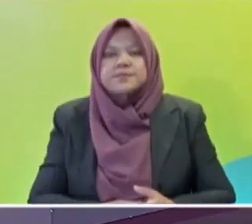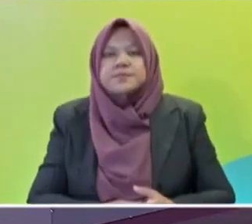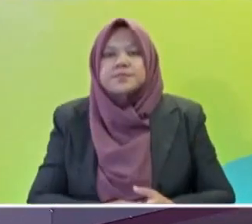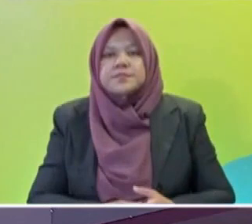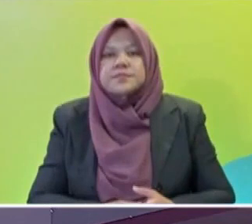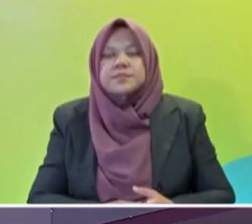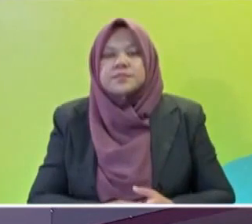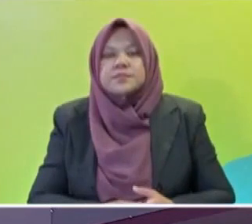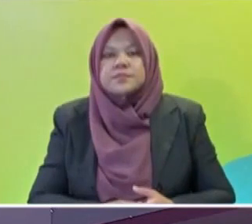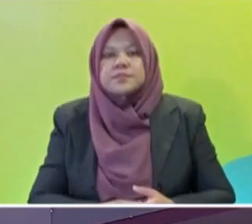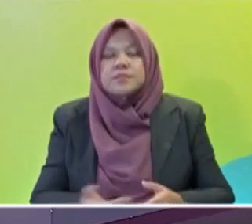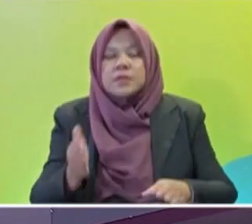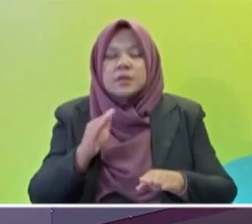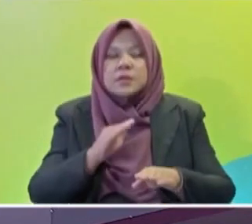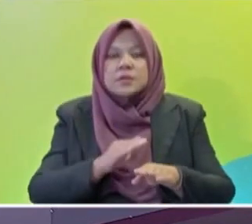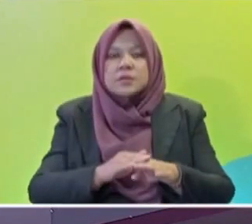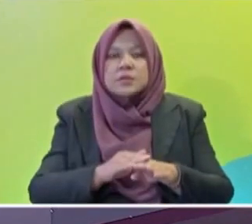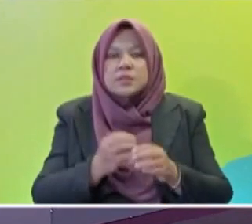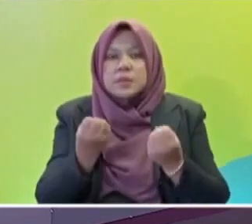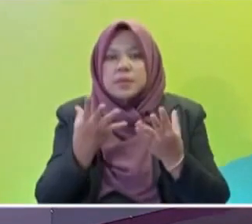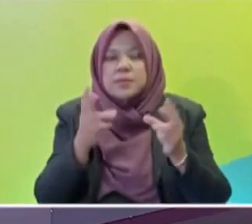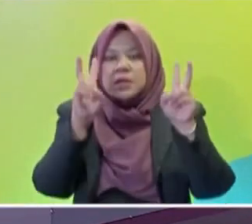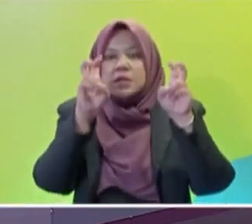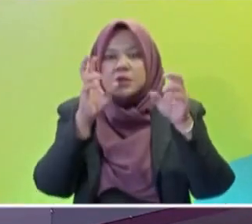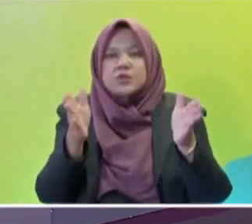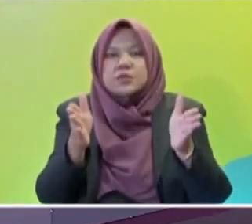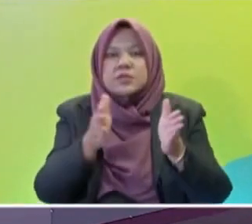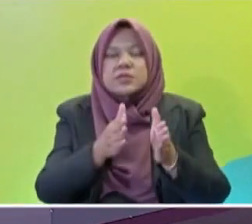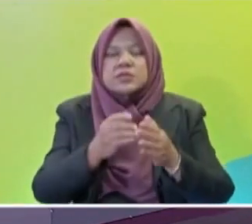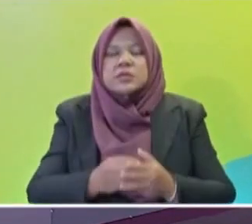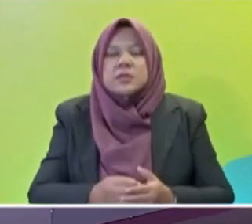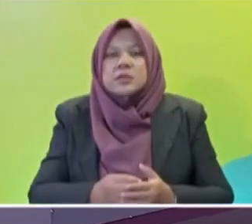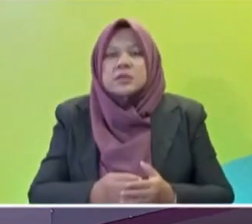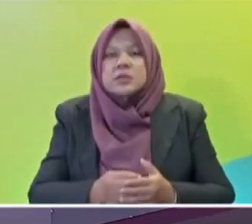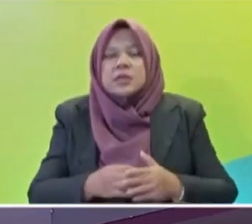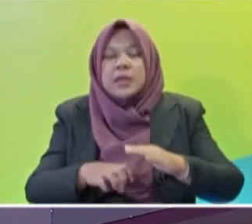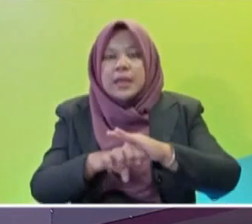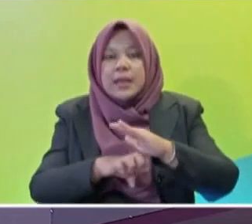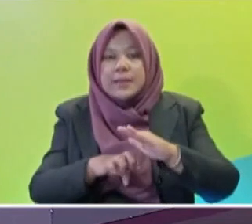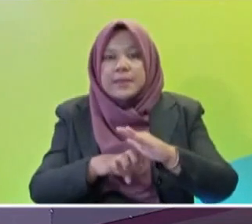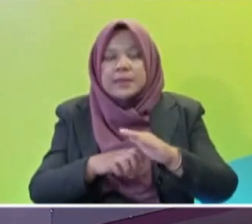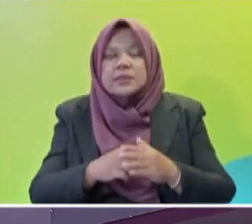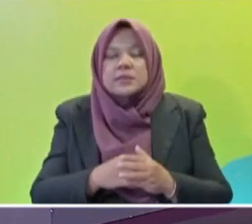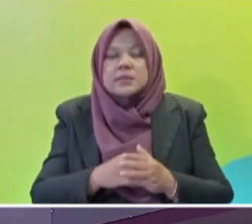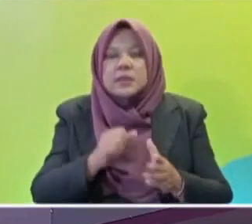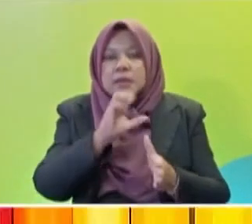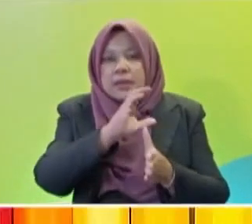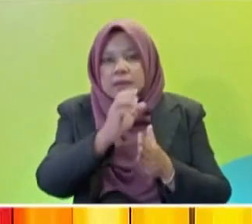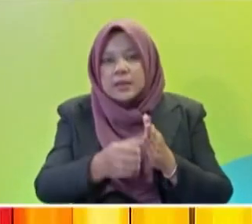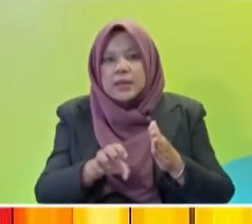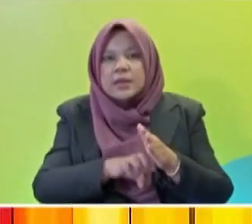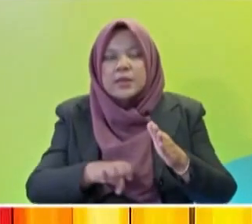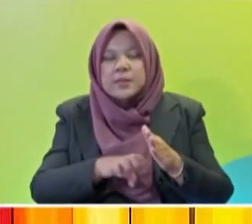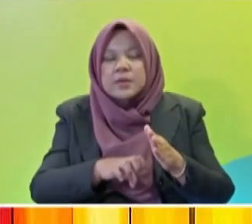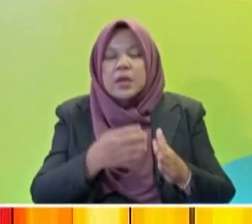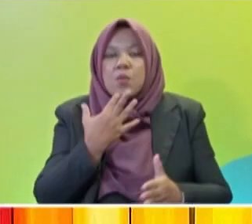saya akan menyentuh beberapa tajuk kecil antaranya ialah elemen dan prinsip rekaan graphic teori warna